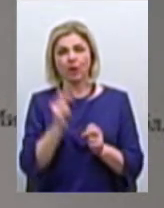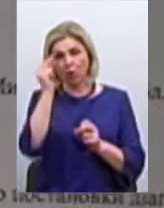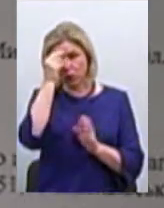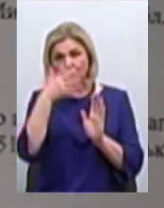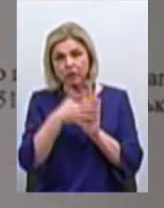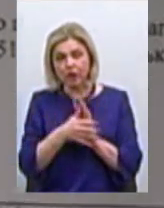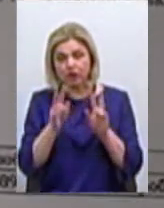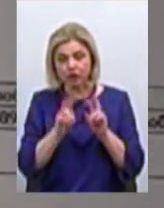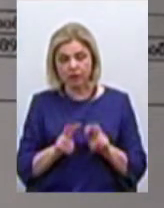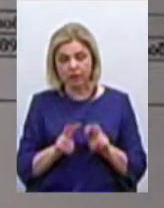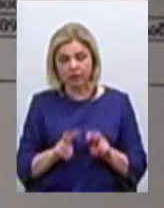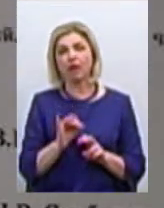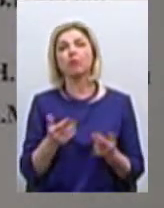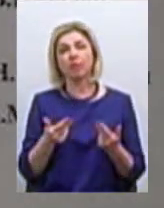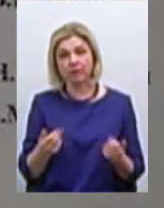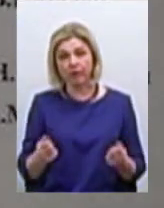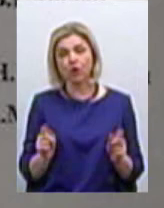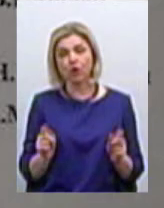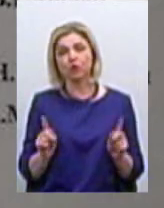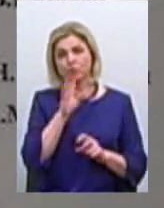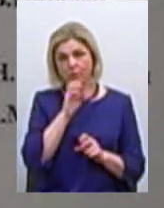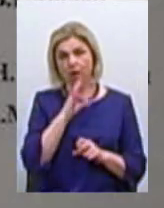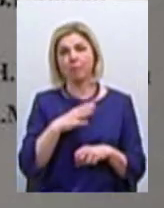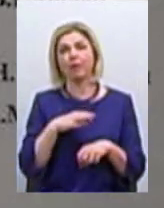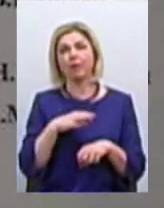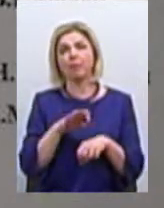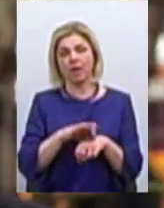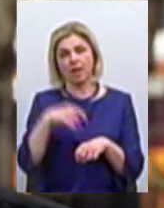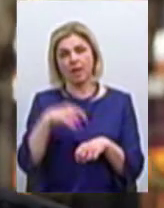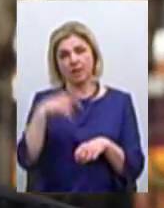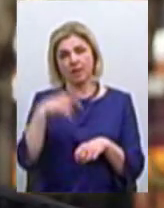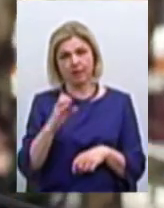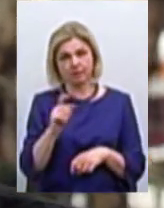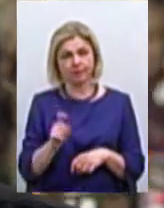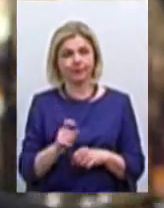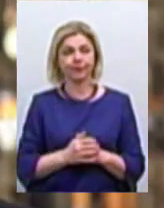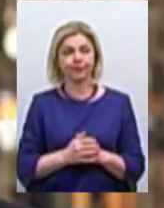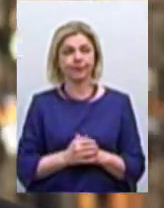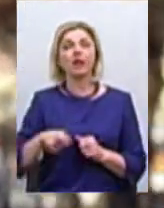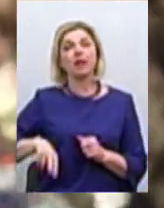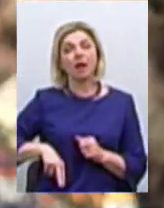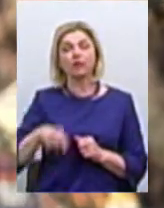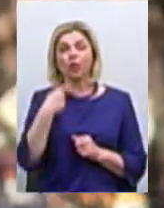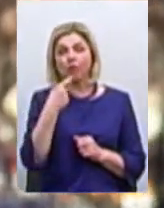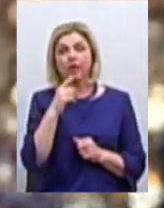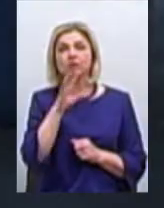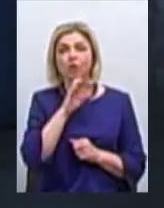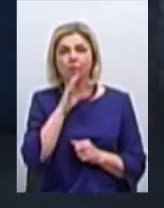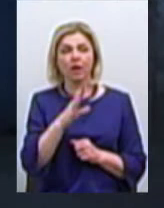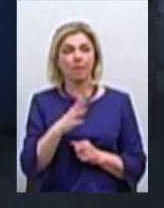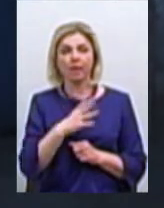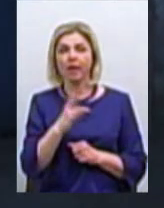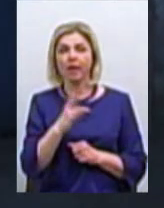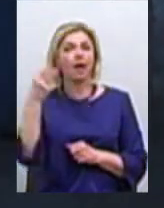дослідження і підтверджено, що собака була хвора на сказ. Олександр Голобродський говорить, собака був не